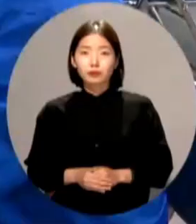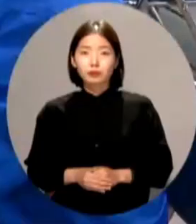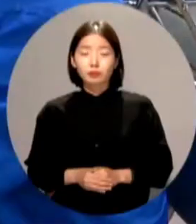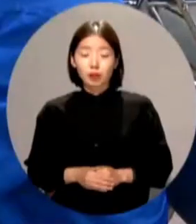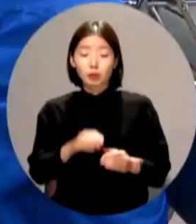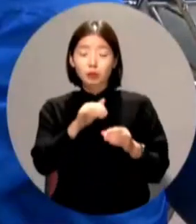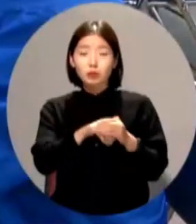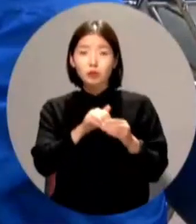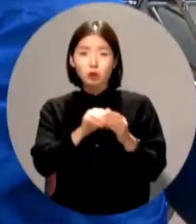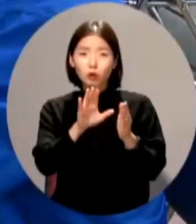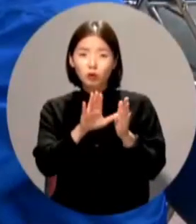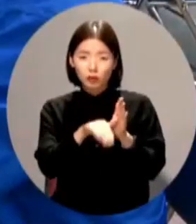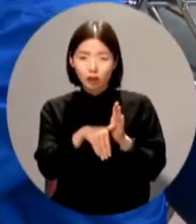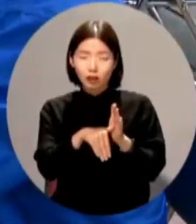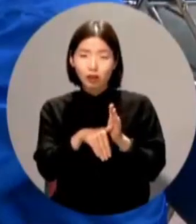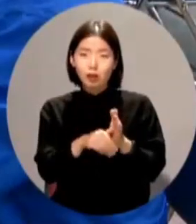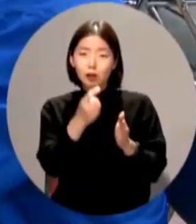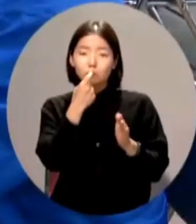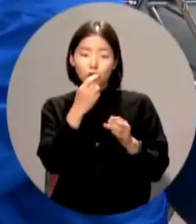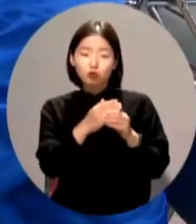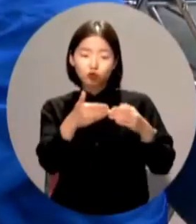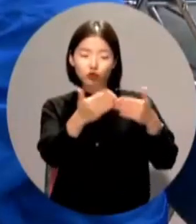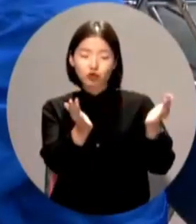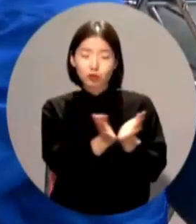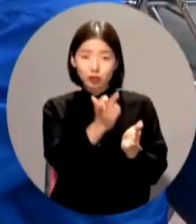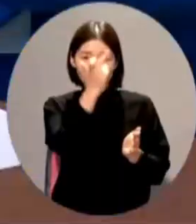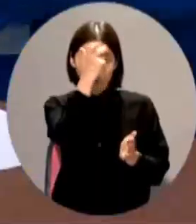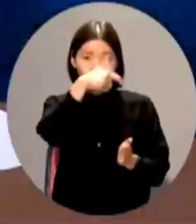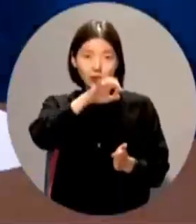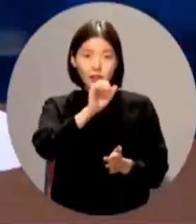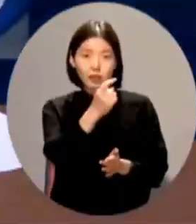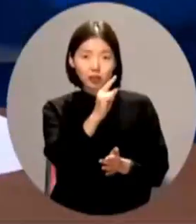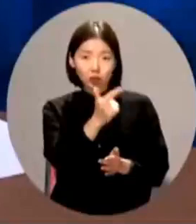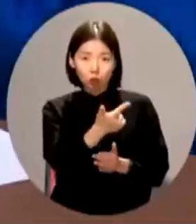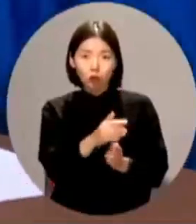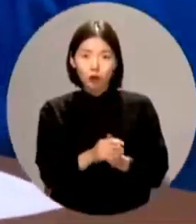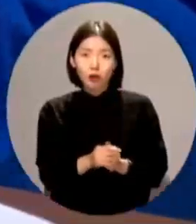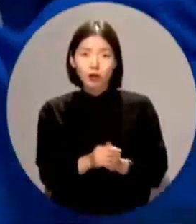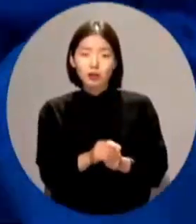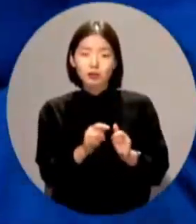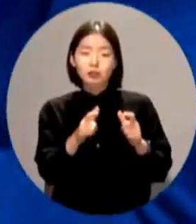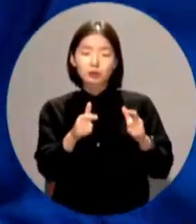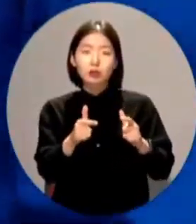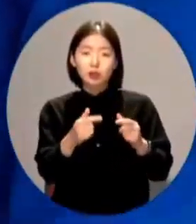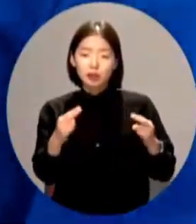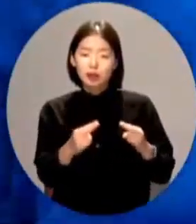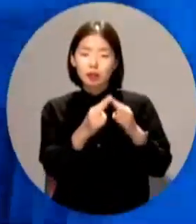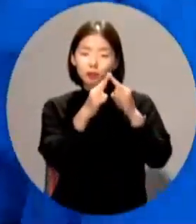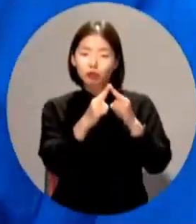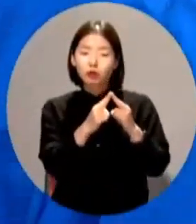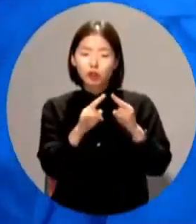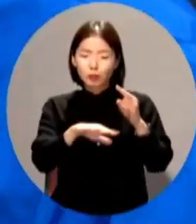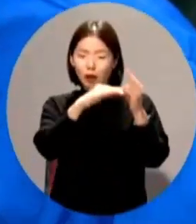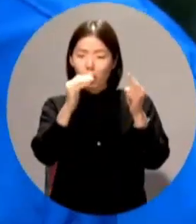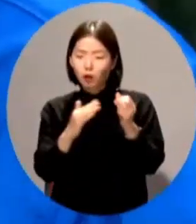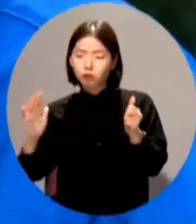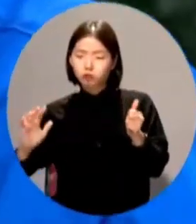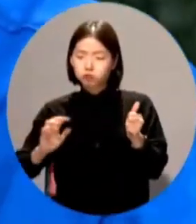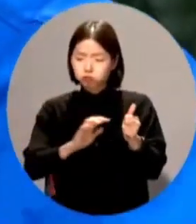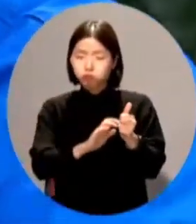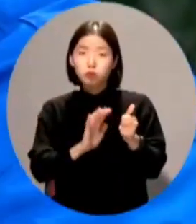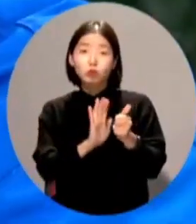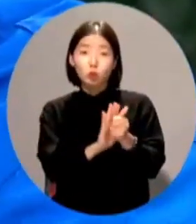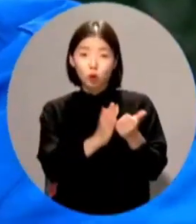이번 선거에서 급부상한 민주당 최기환 후보 황 숙주 형 군수 캠프 인사들이 전폭적인 지원에